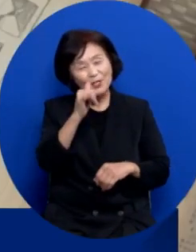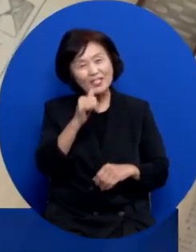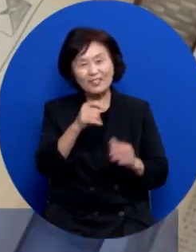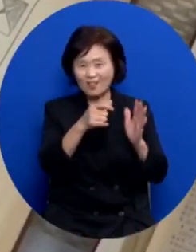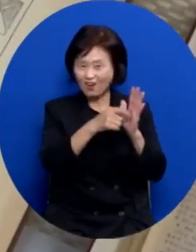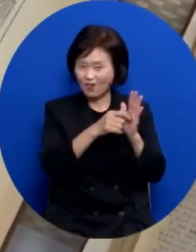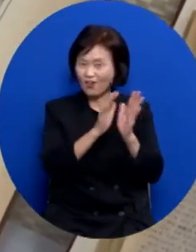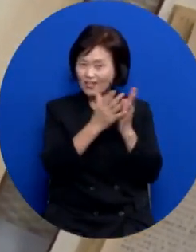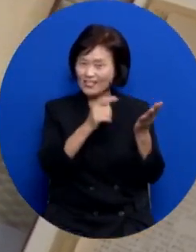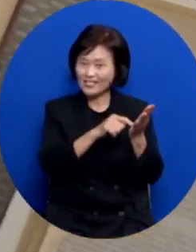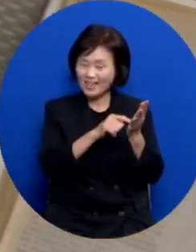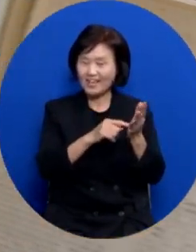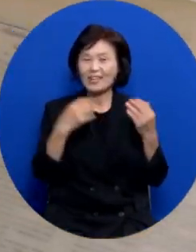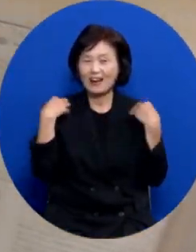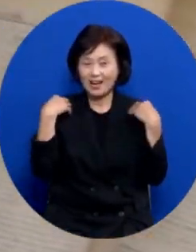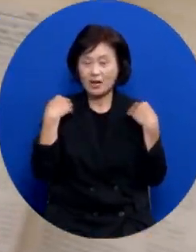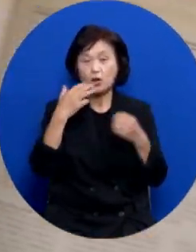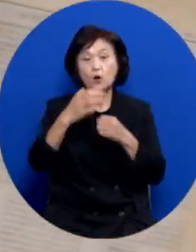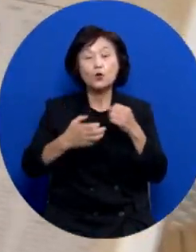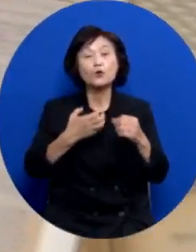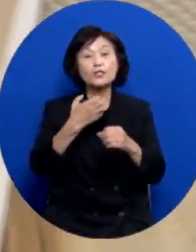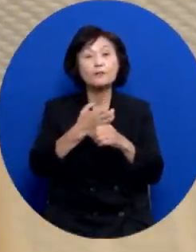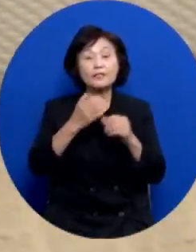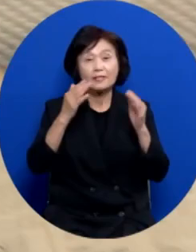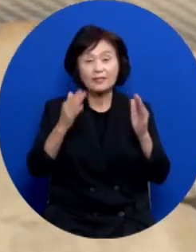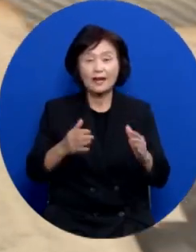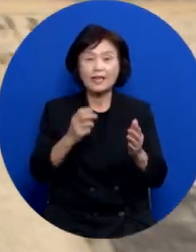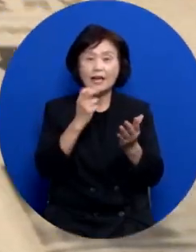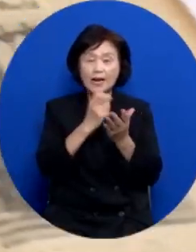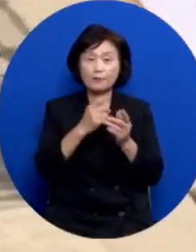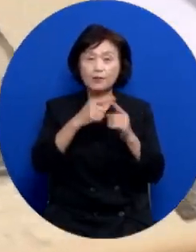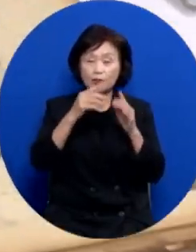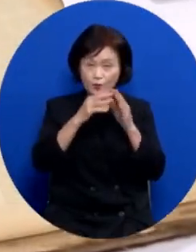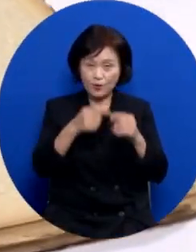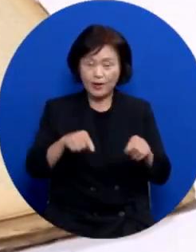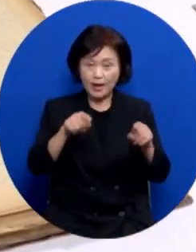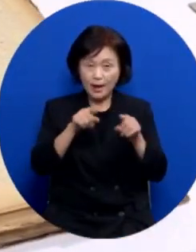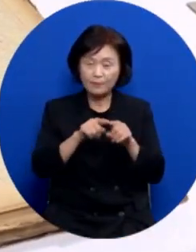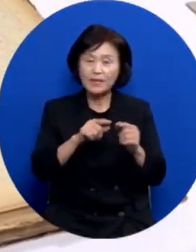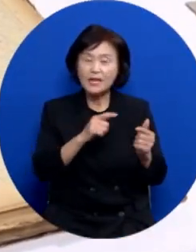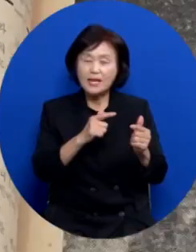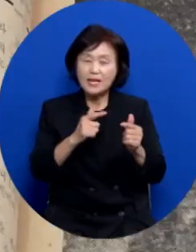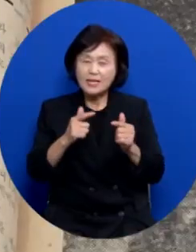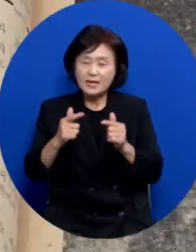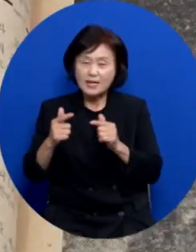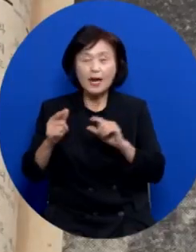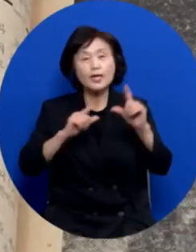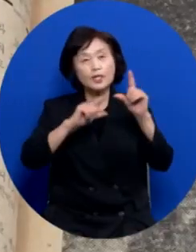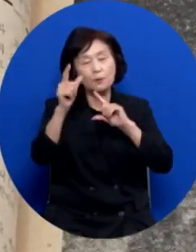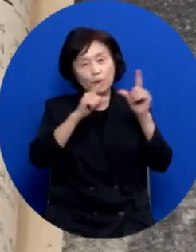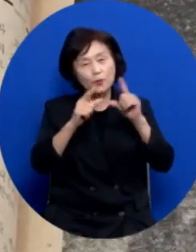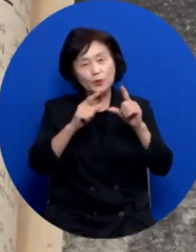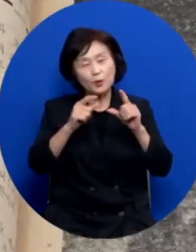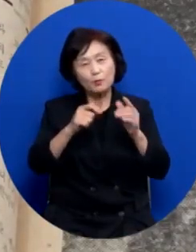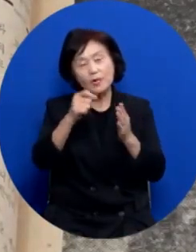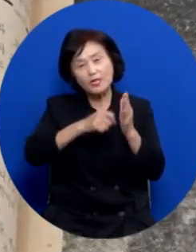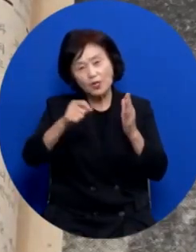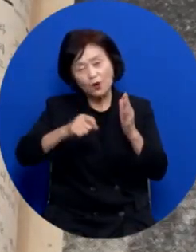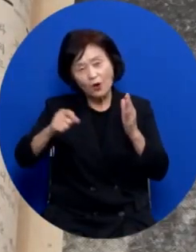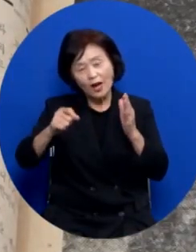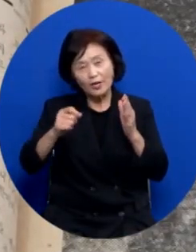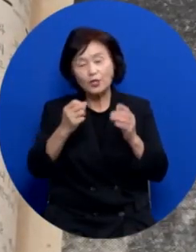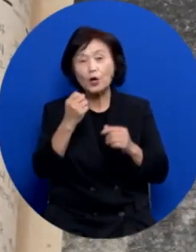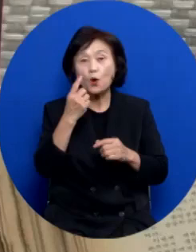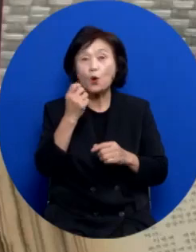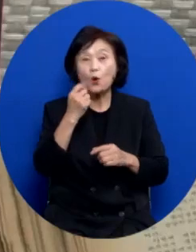싶습니다. 90년 동안 감리교회와 함께하며 근현대사의 굴곡진 모습을 담아온 월간 기독교